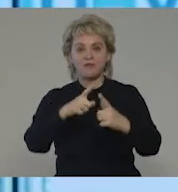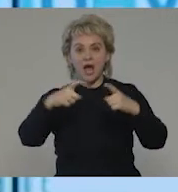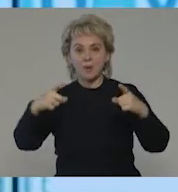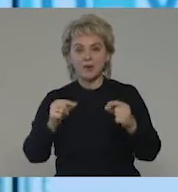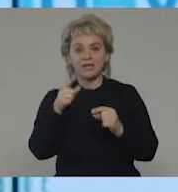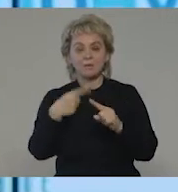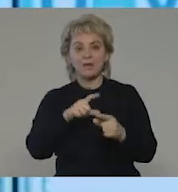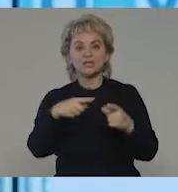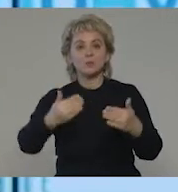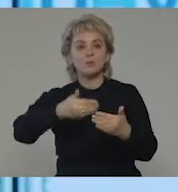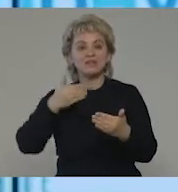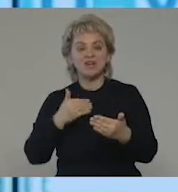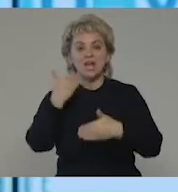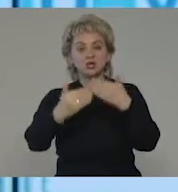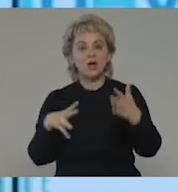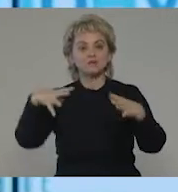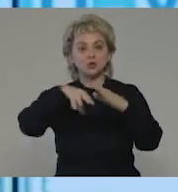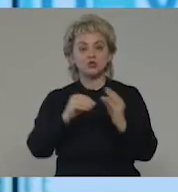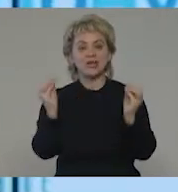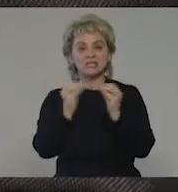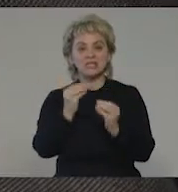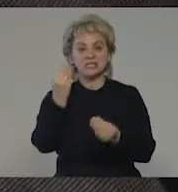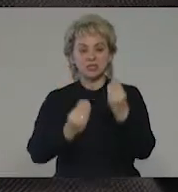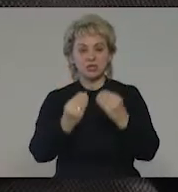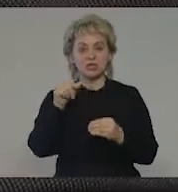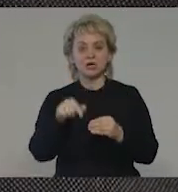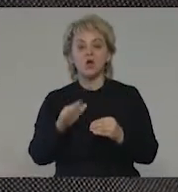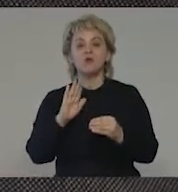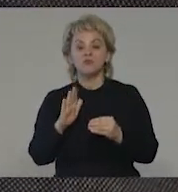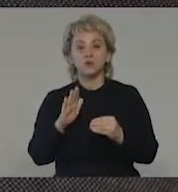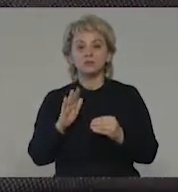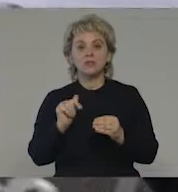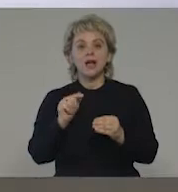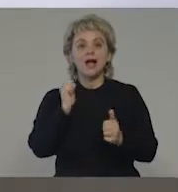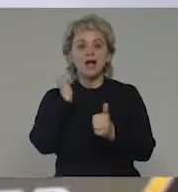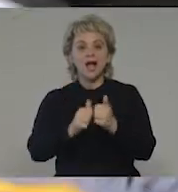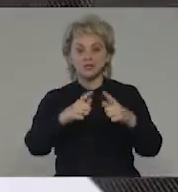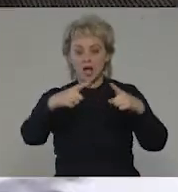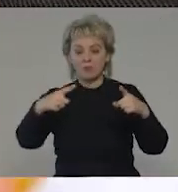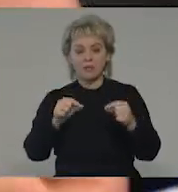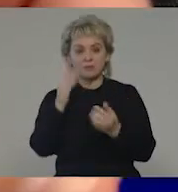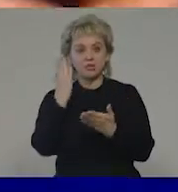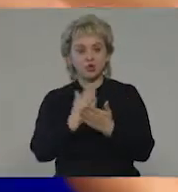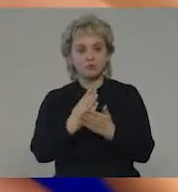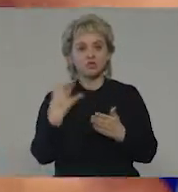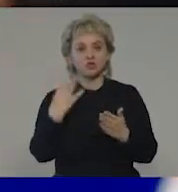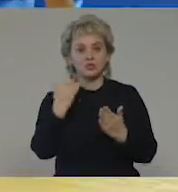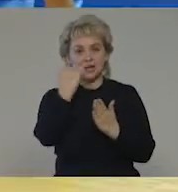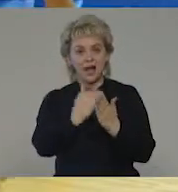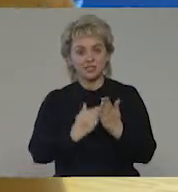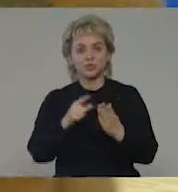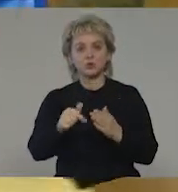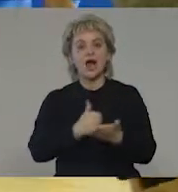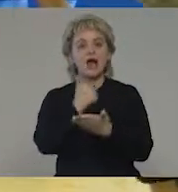это абонемент предварительный этап, он включает в себя 10 игр. Вот. Каждый абонемент, они имеют 4 категории.